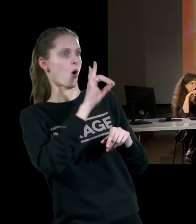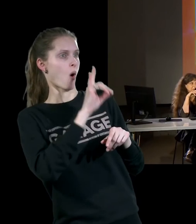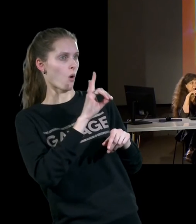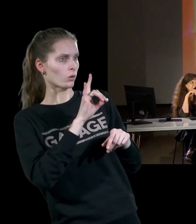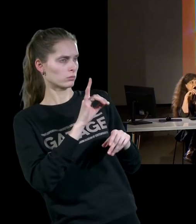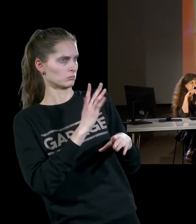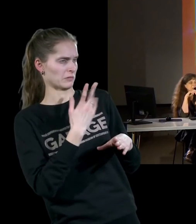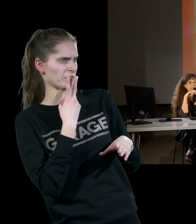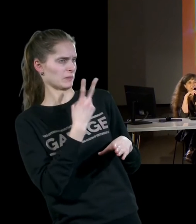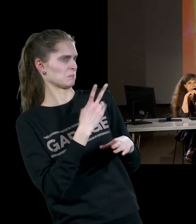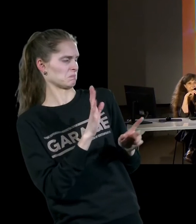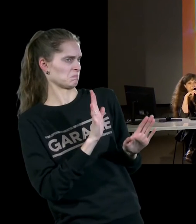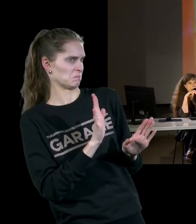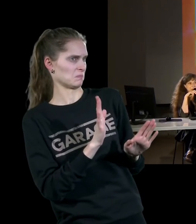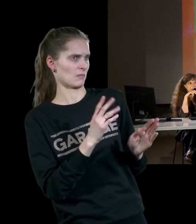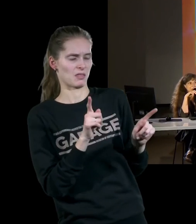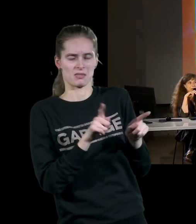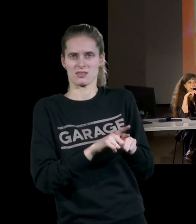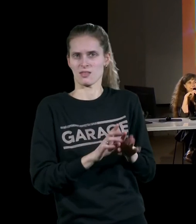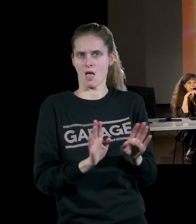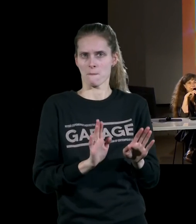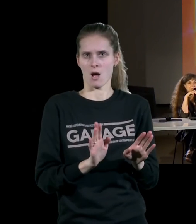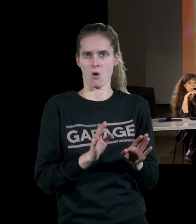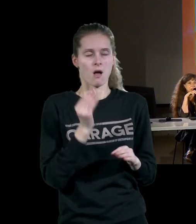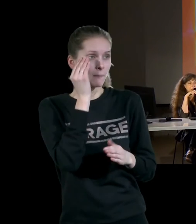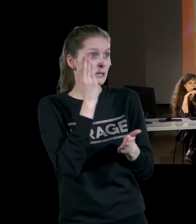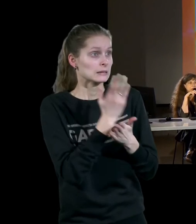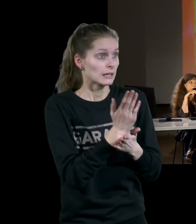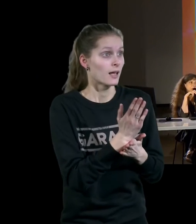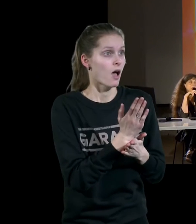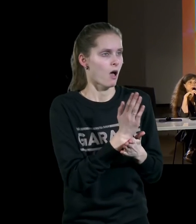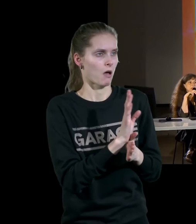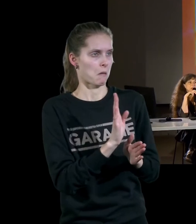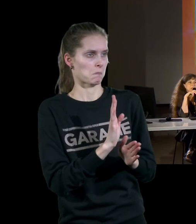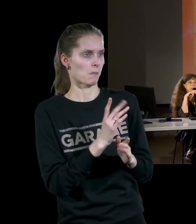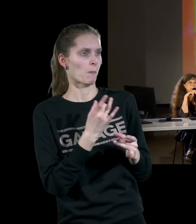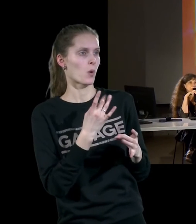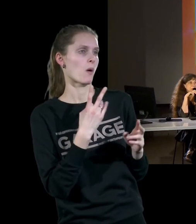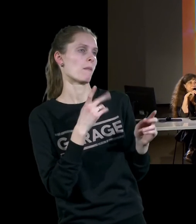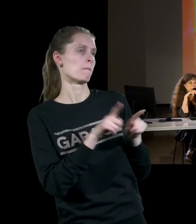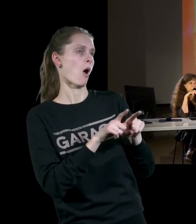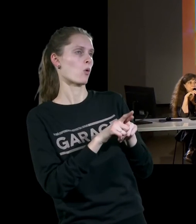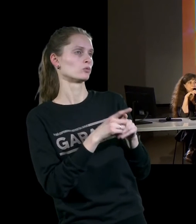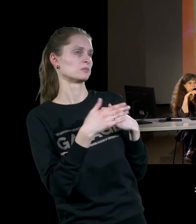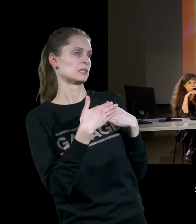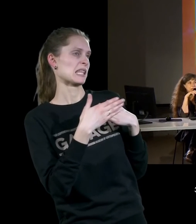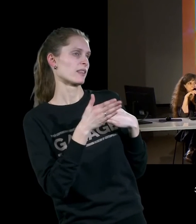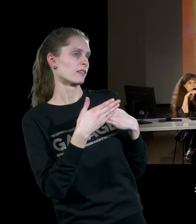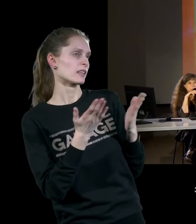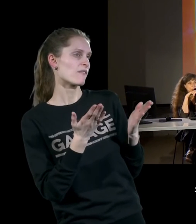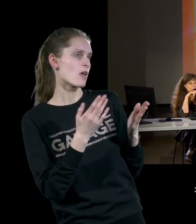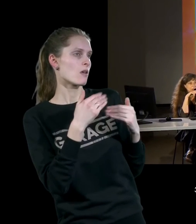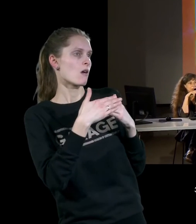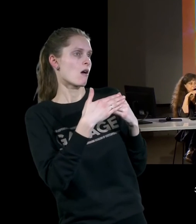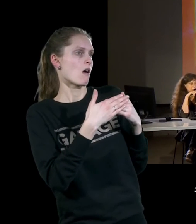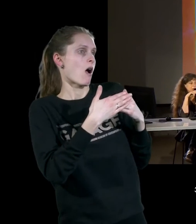там есть композиции, которые похожи на окно. Единственное, если это как-то можно считывать, то это некая дверь, некий проем, за которым открывается